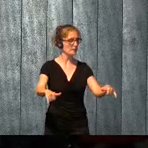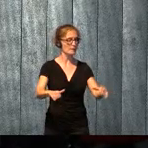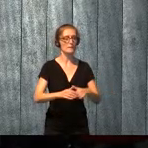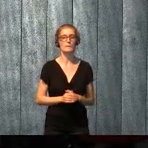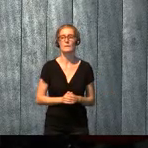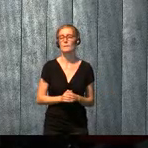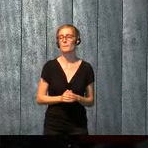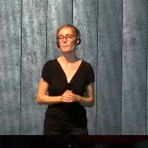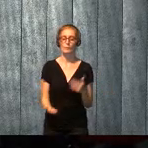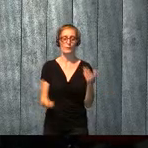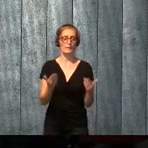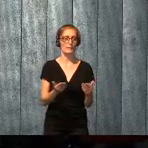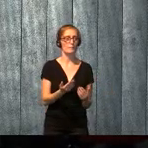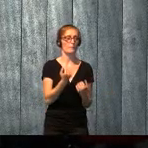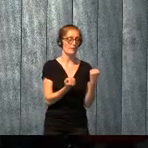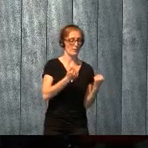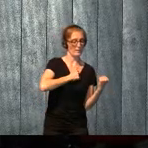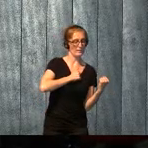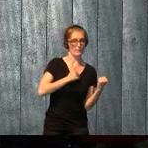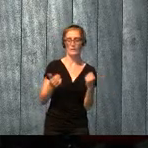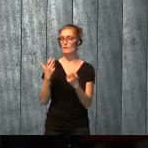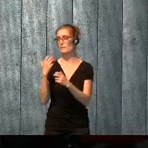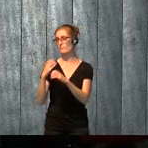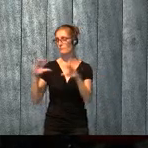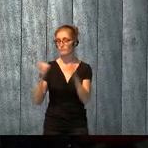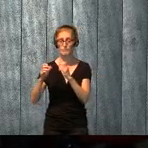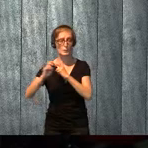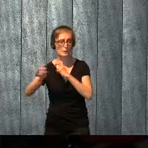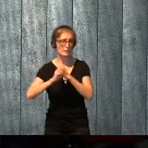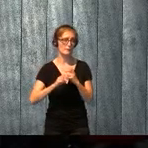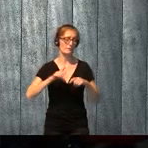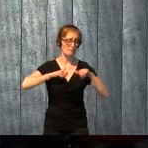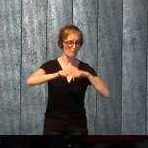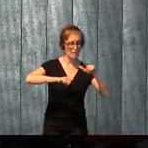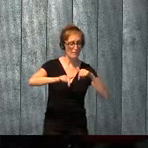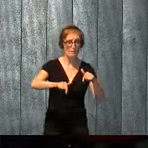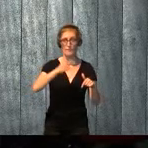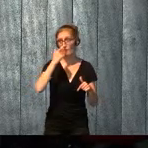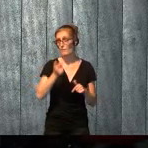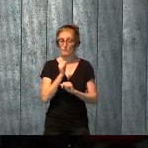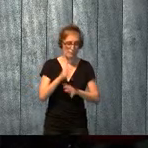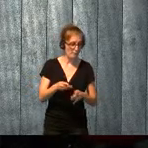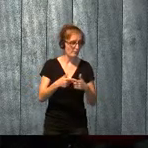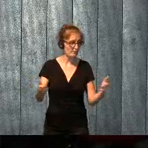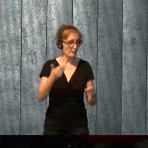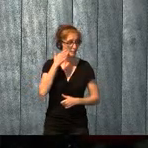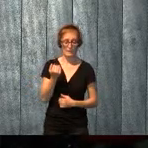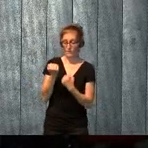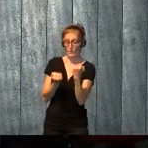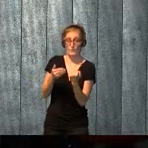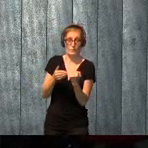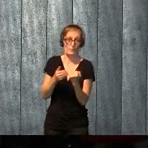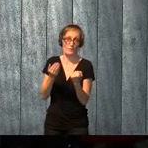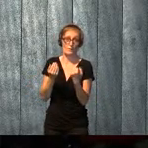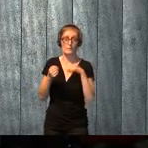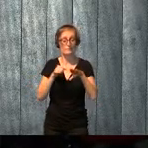part du véhicule individuel et du transport collectif, du vélo, de la marche à pied, et pour les véhicules individuels, éliminer petit